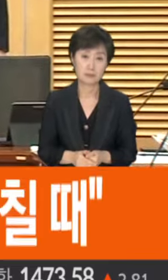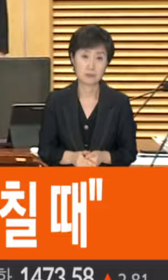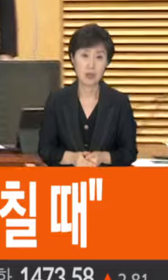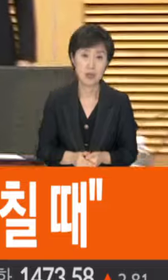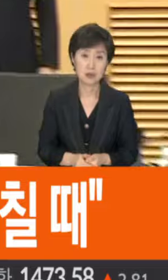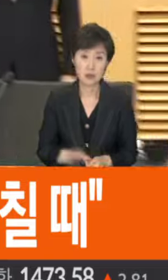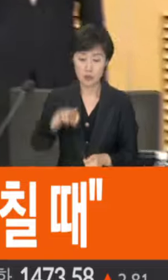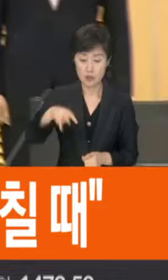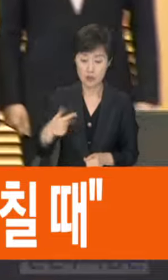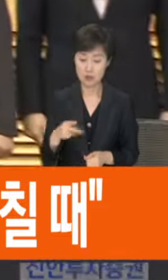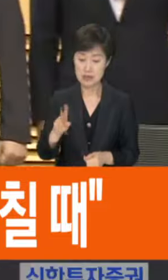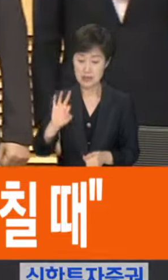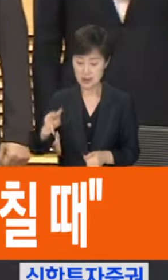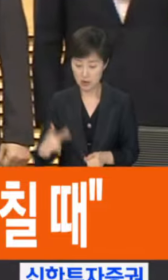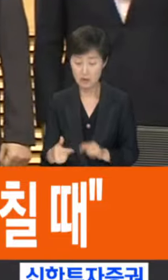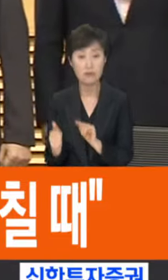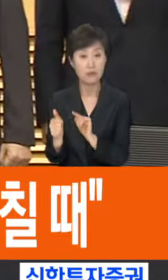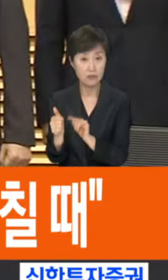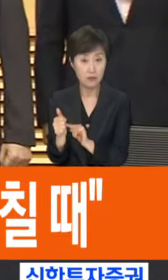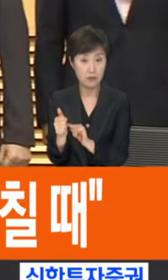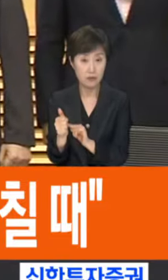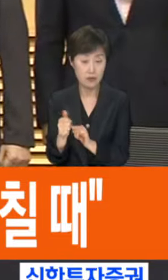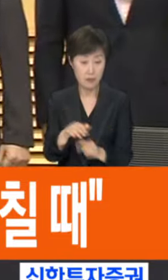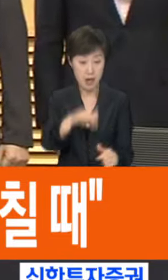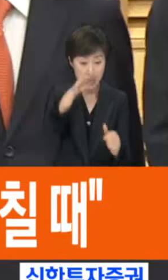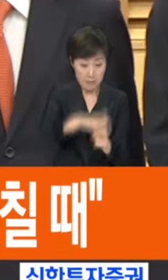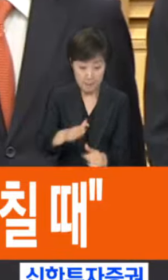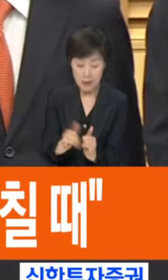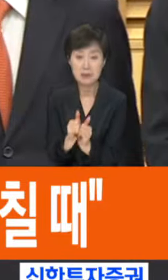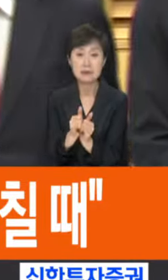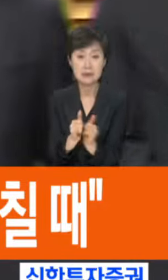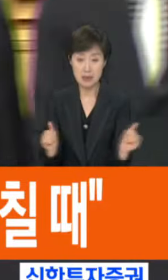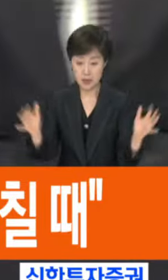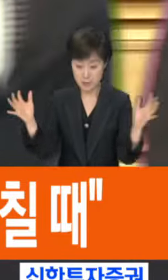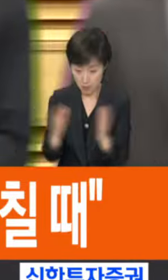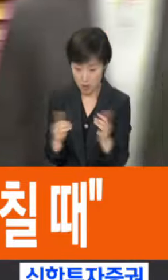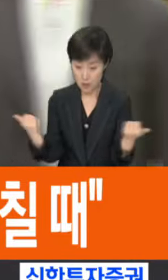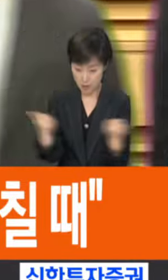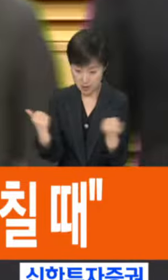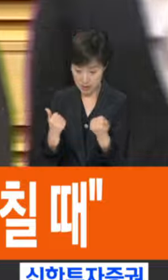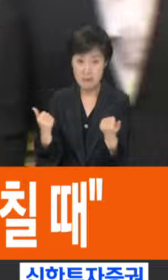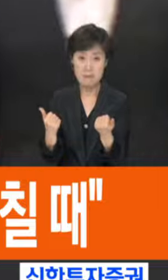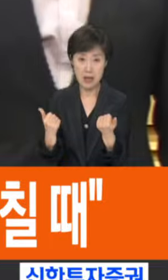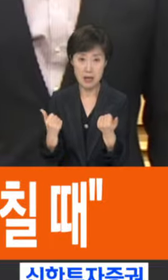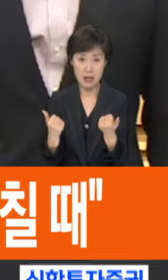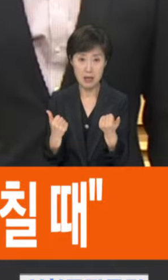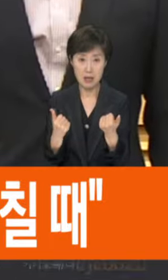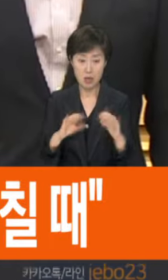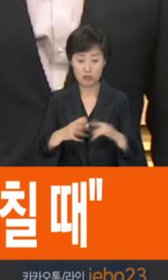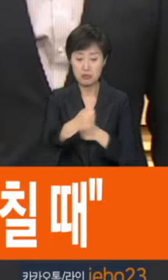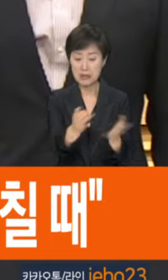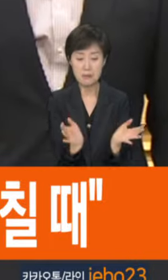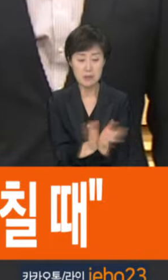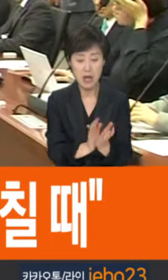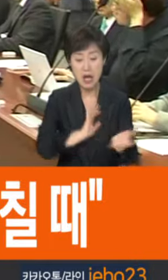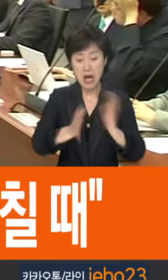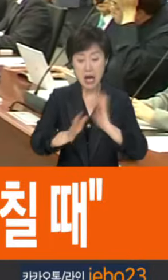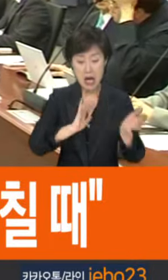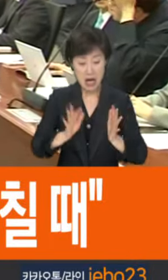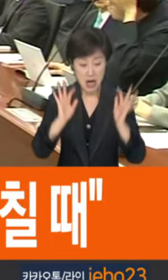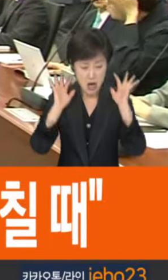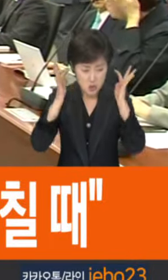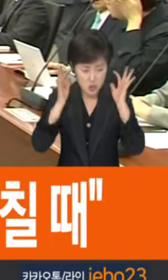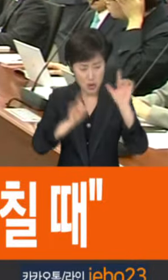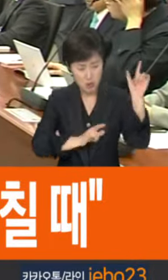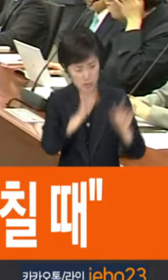대표주자인 윤상현 의원도 조금 전 험지 낙선자들 함께 세미나를 열고 당 시끄러운 토론을 불편해하는